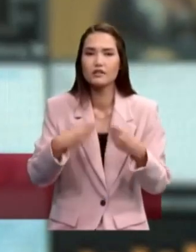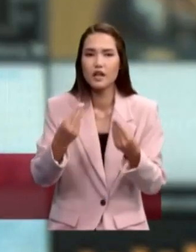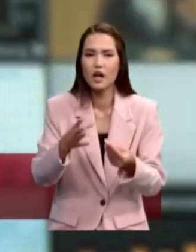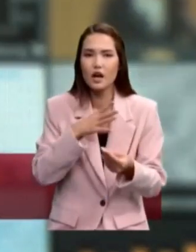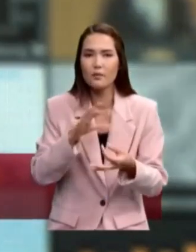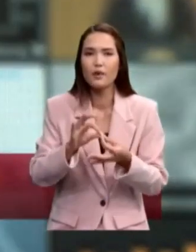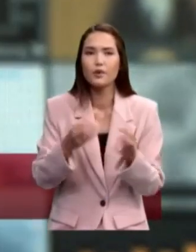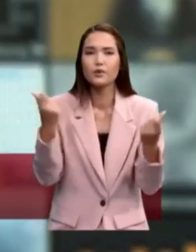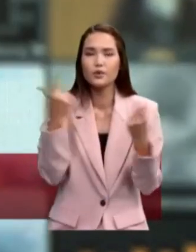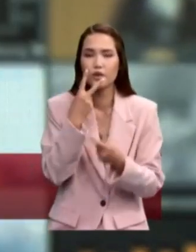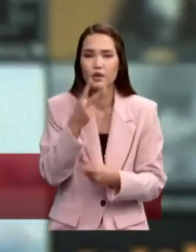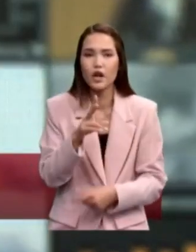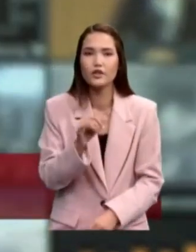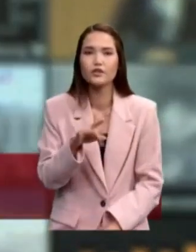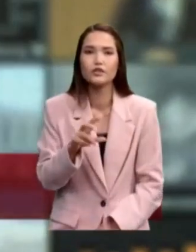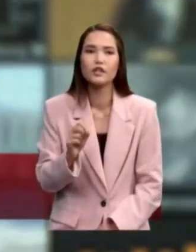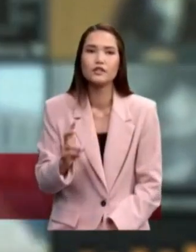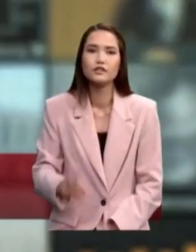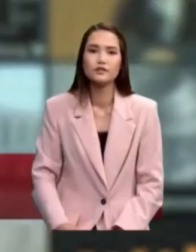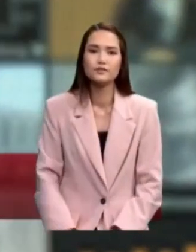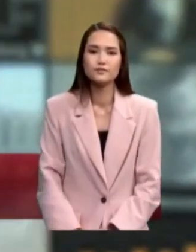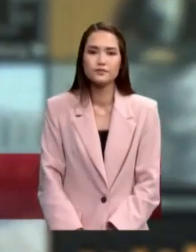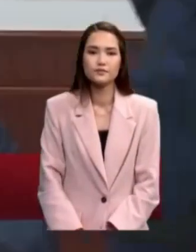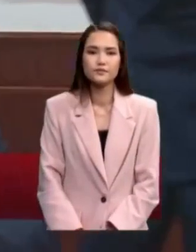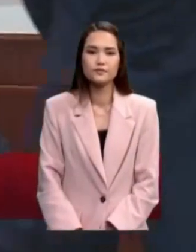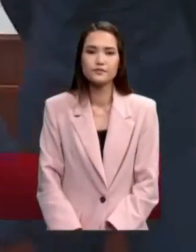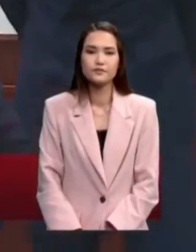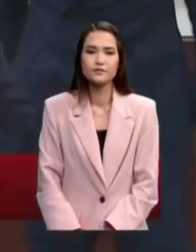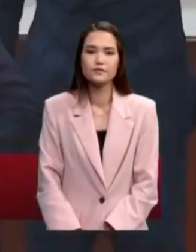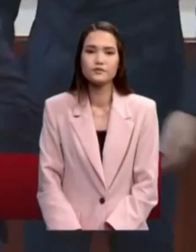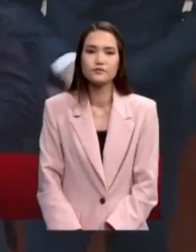Толығырақ әріптесім Нұрлан Қуанышбай айтып береді.